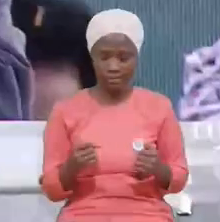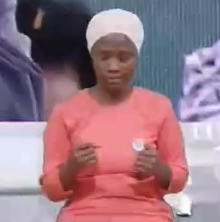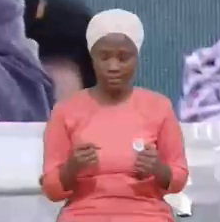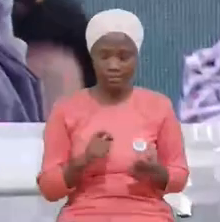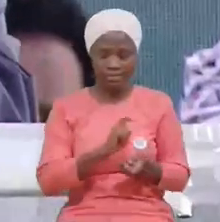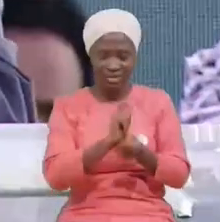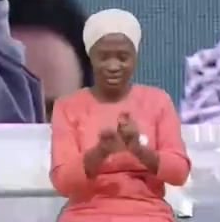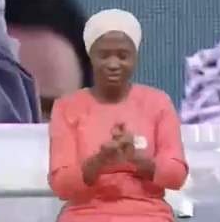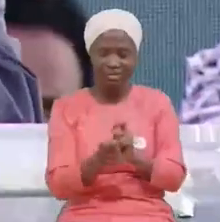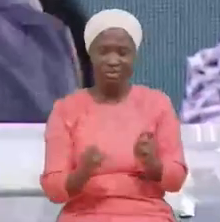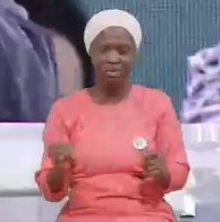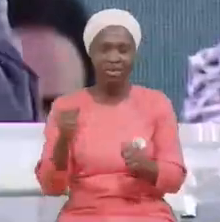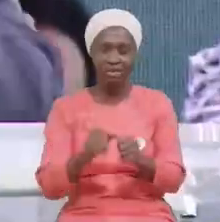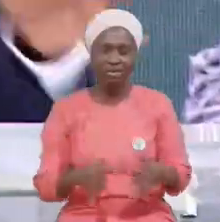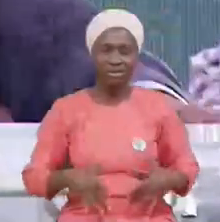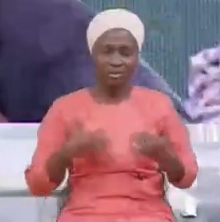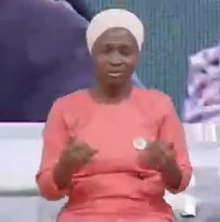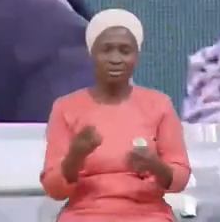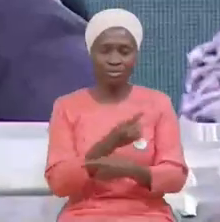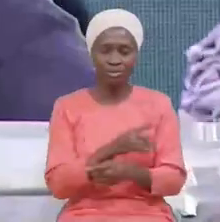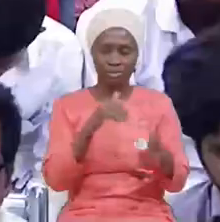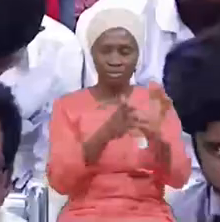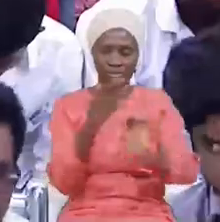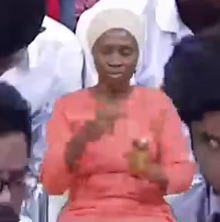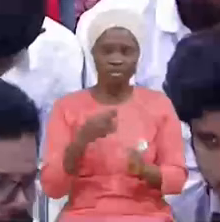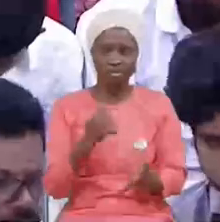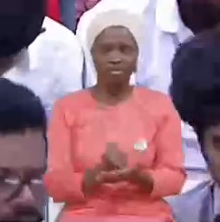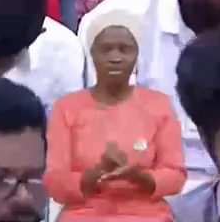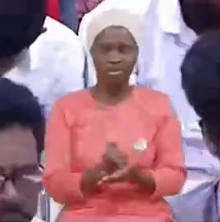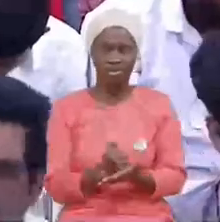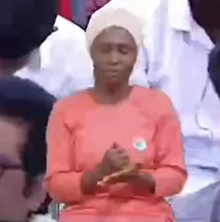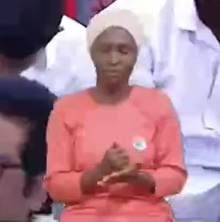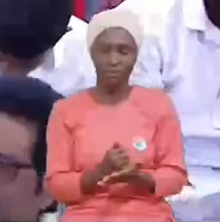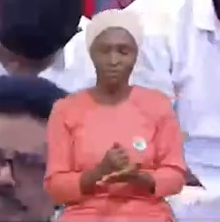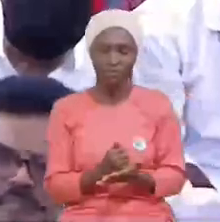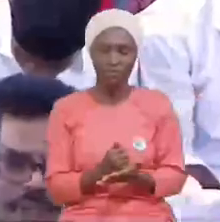transforme chaque vie aujourd'hui au nom de Jésus.